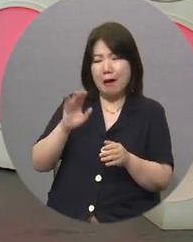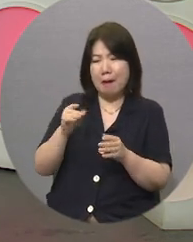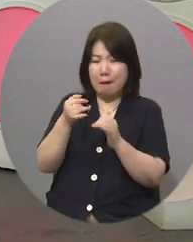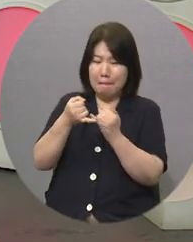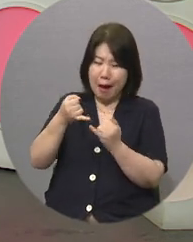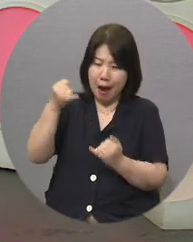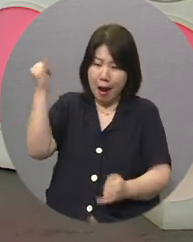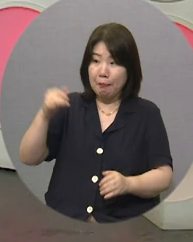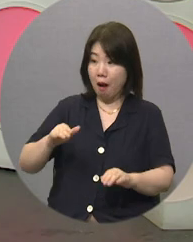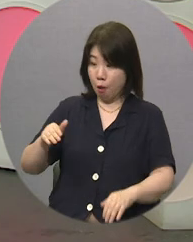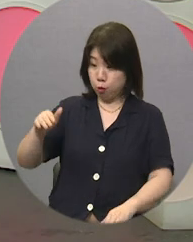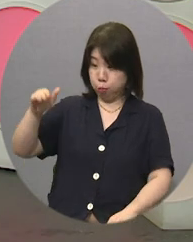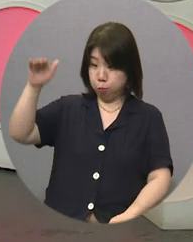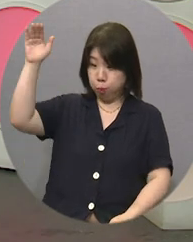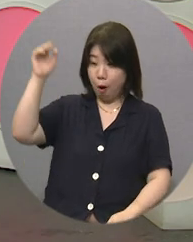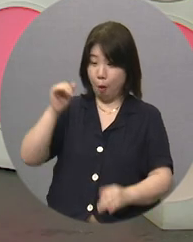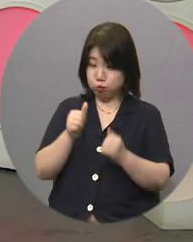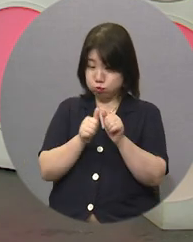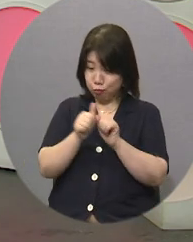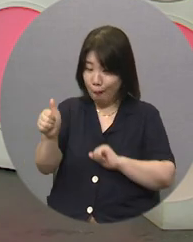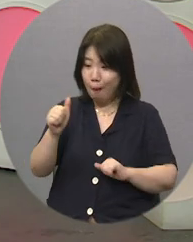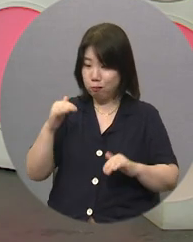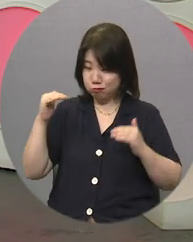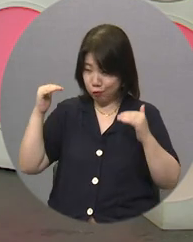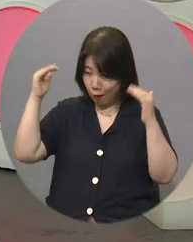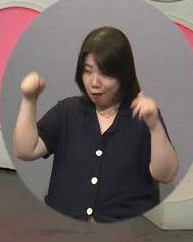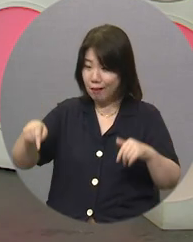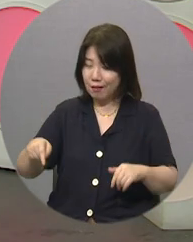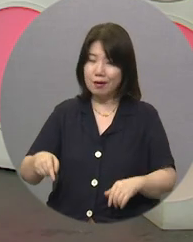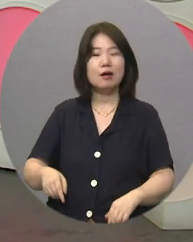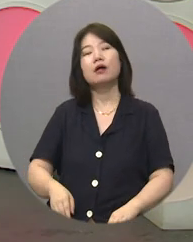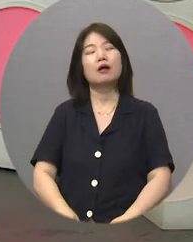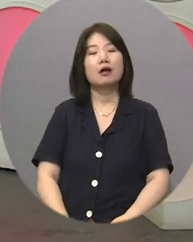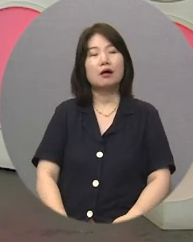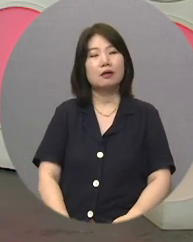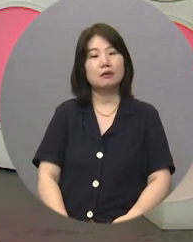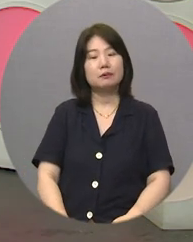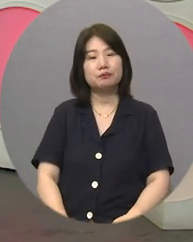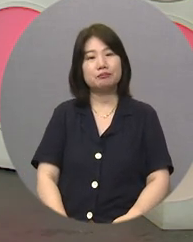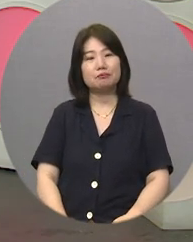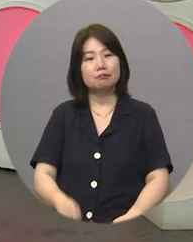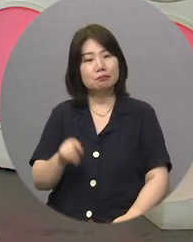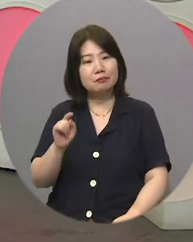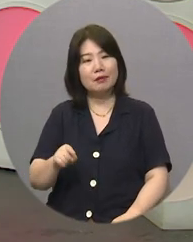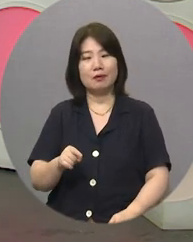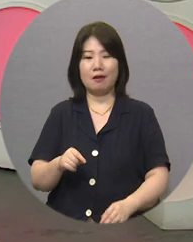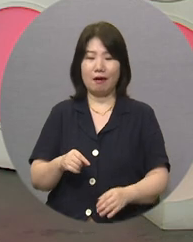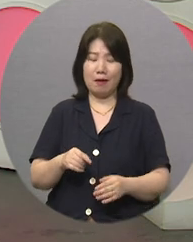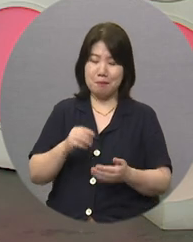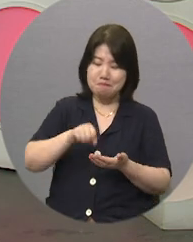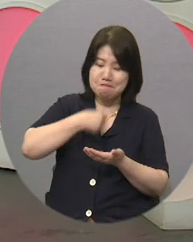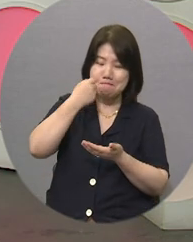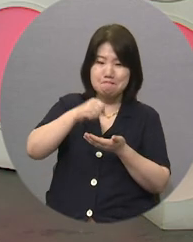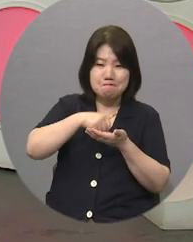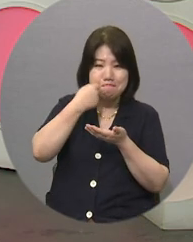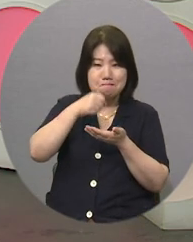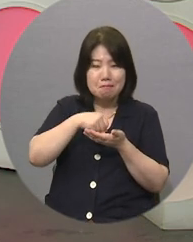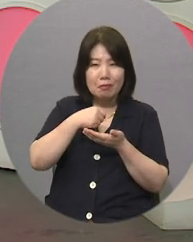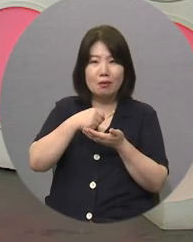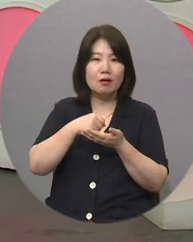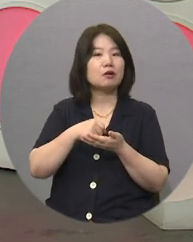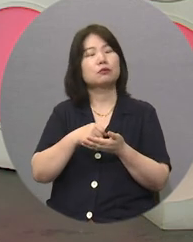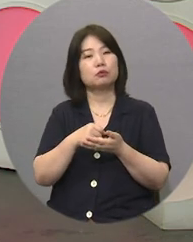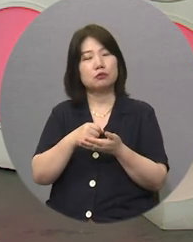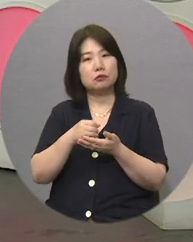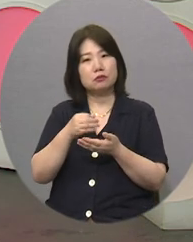컸나. 인물 좋다 라고 하셨습니다. 그렇게 열심히 국밥을 먹는데 문득